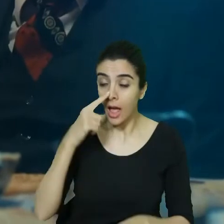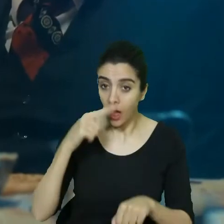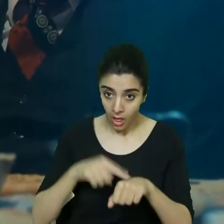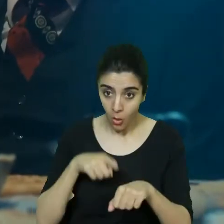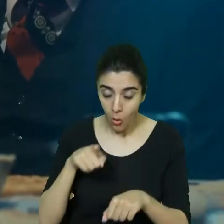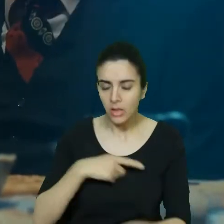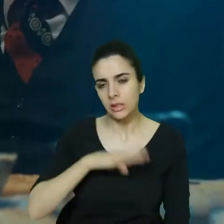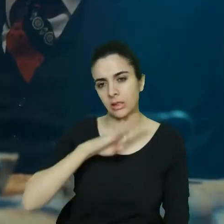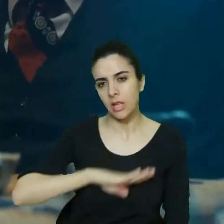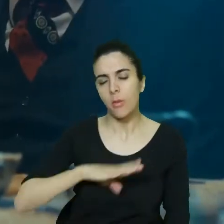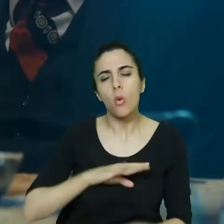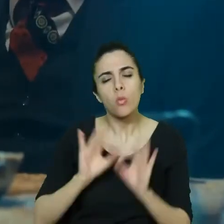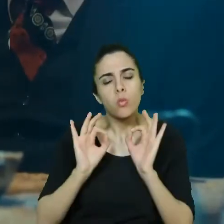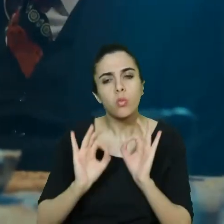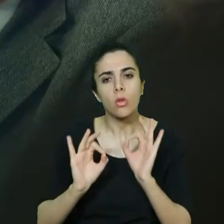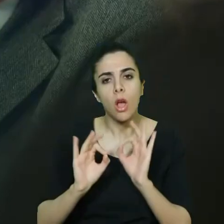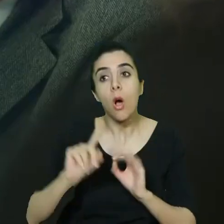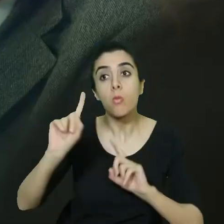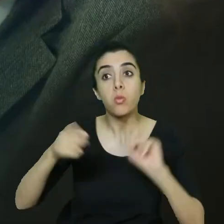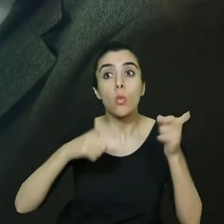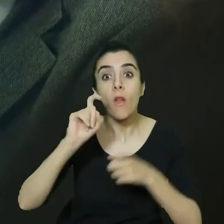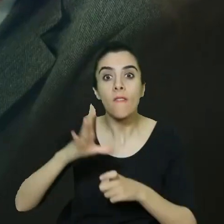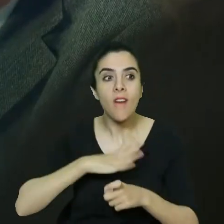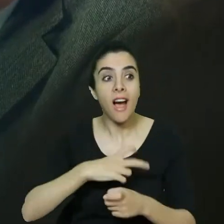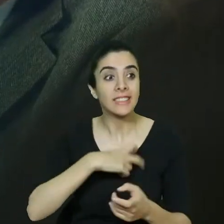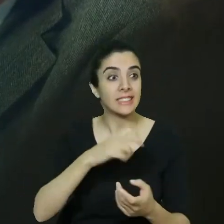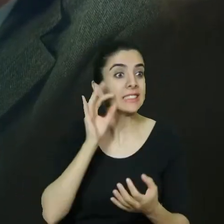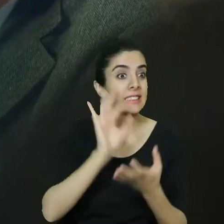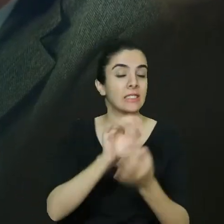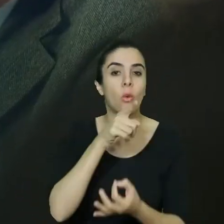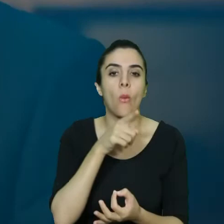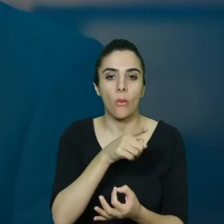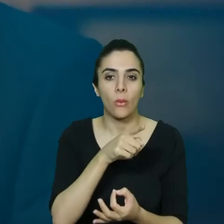sabırla mutlaka erişirler maaşı. Süleyman baş salladı.